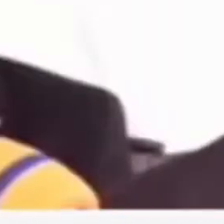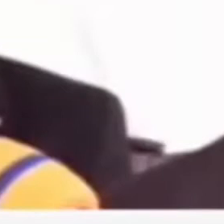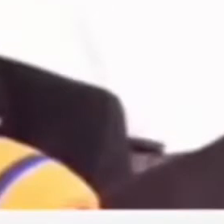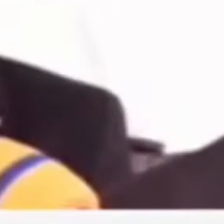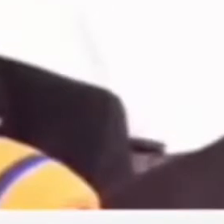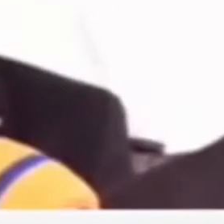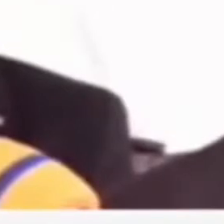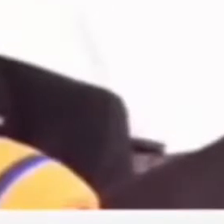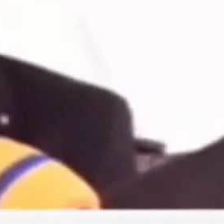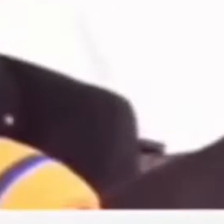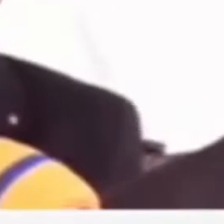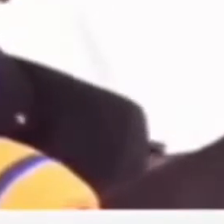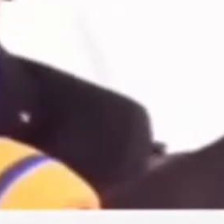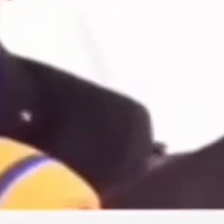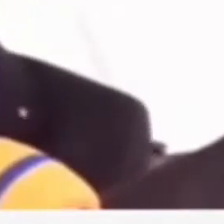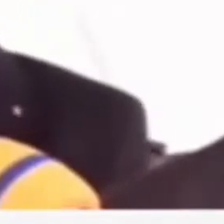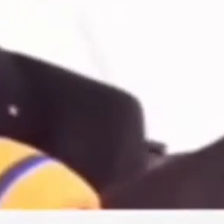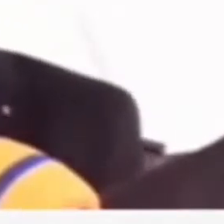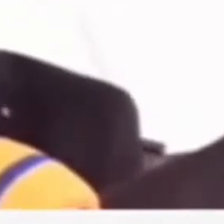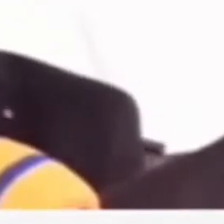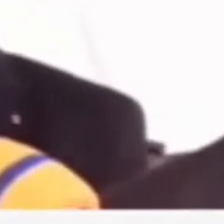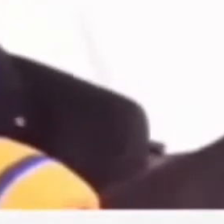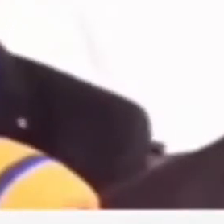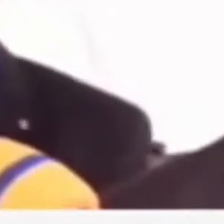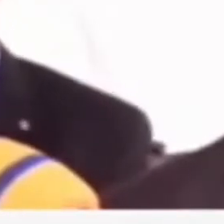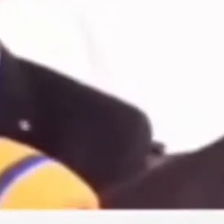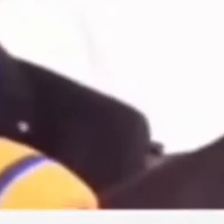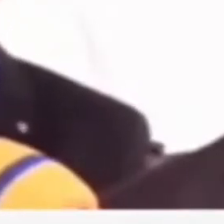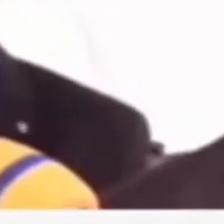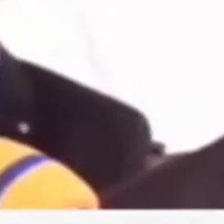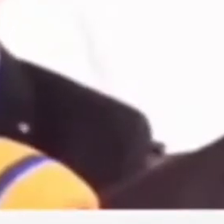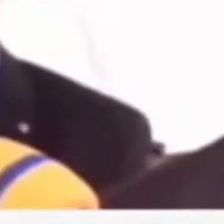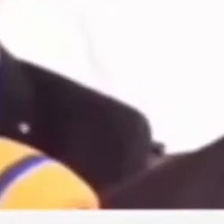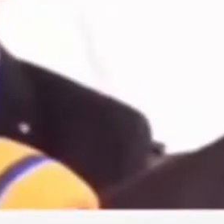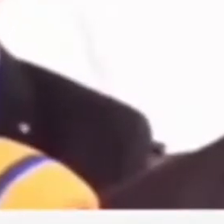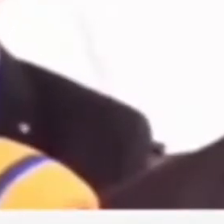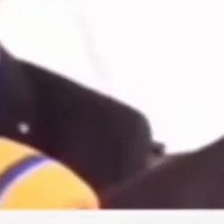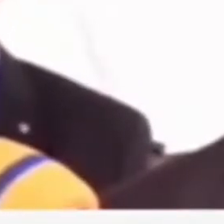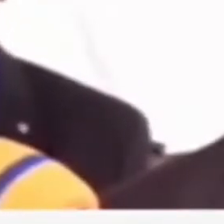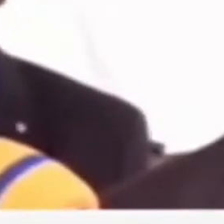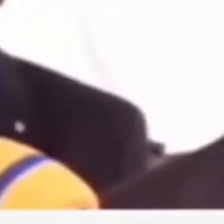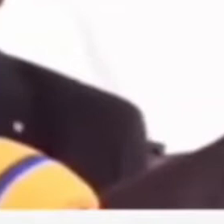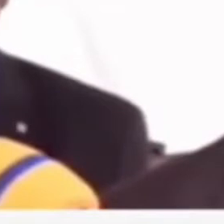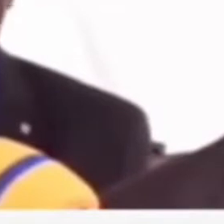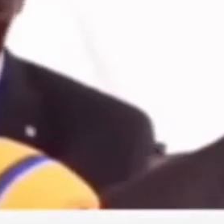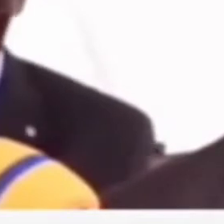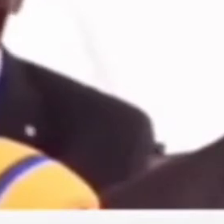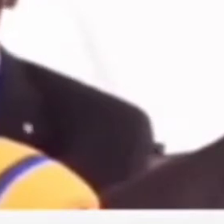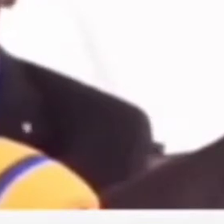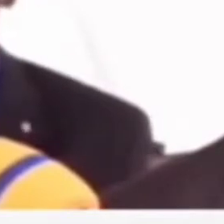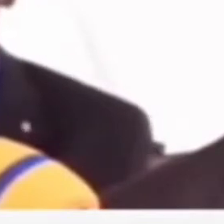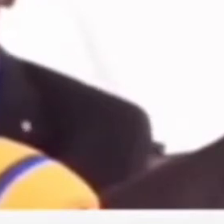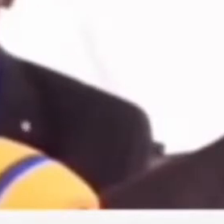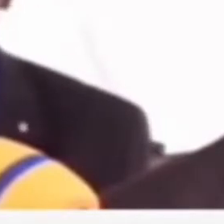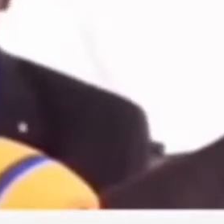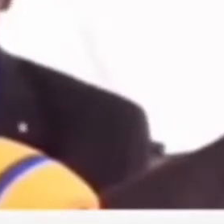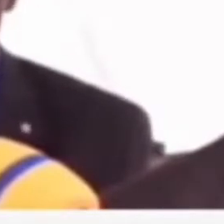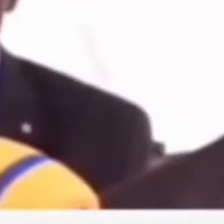This time round we had 320 candidates who were attempting to